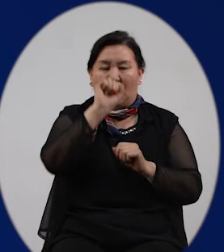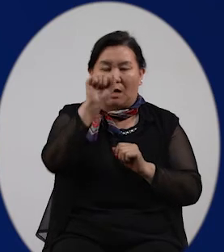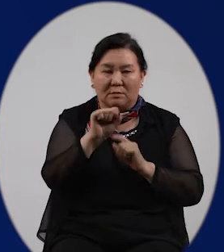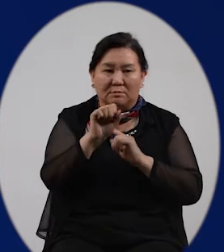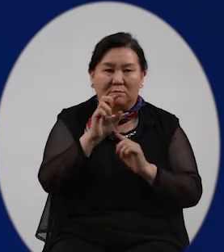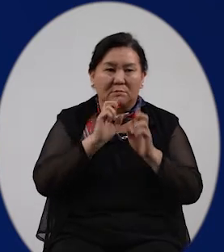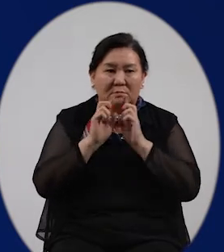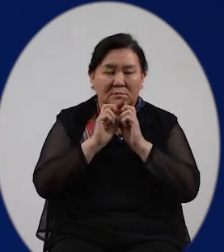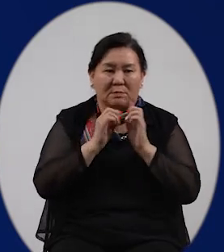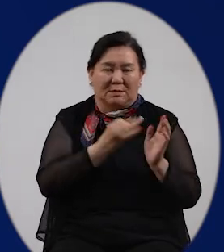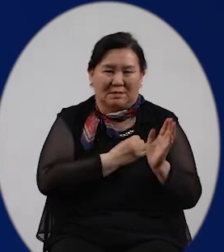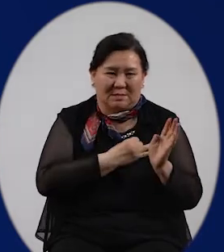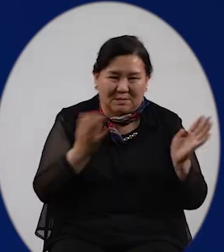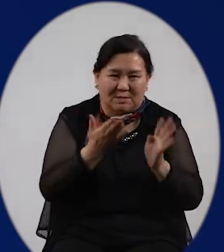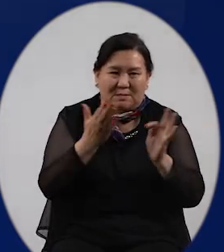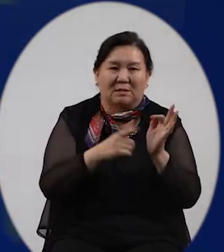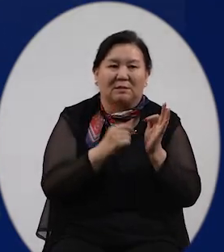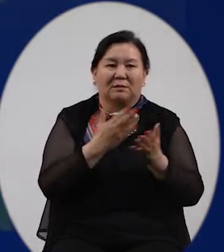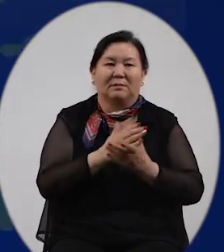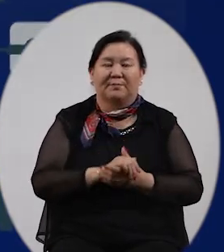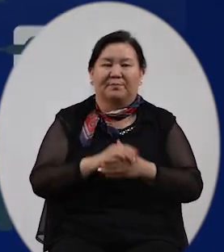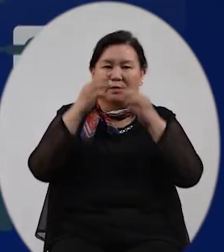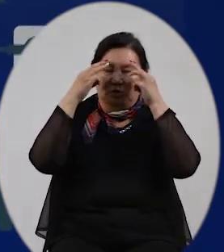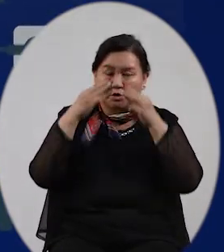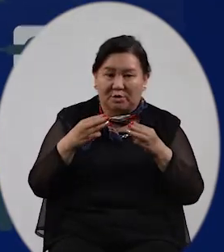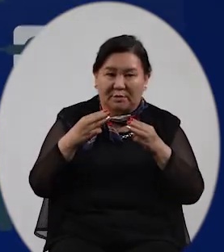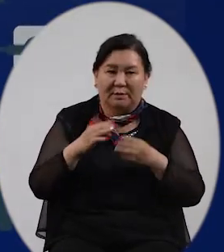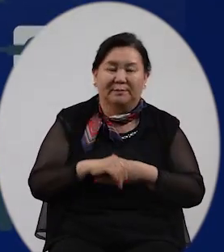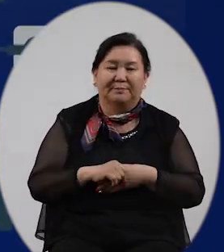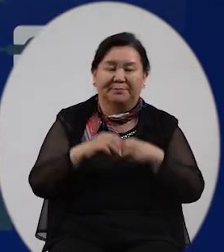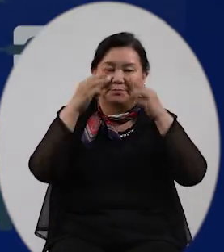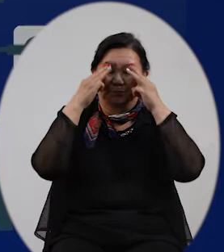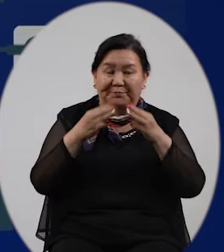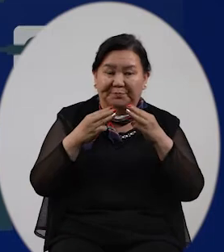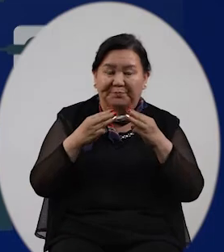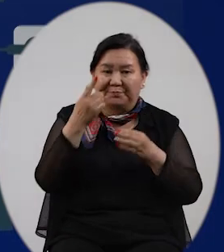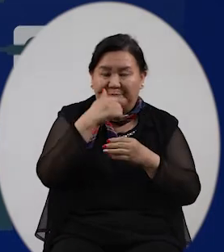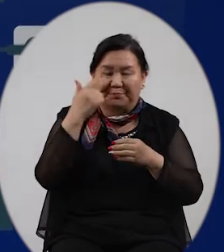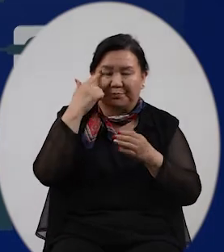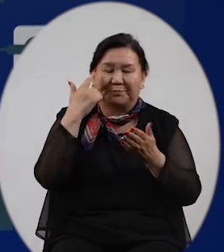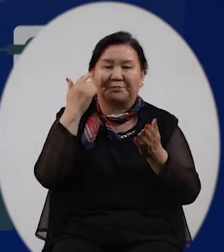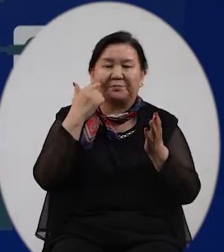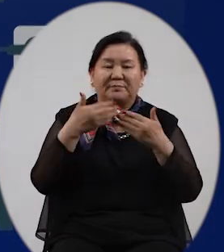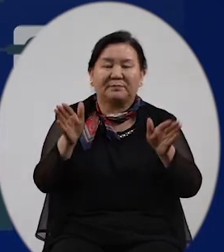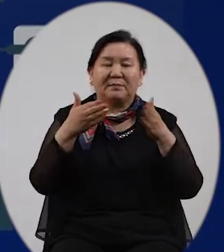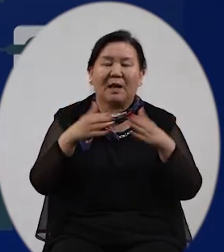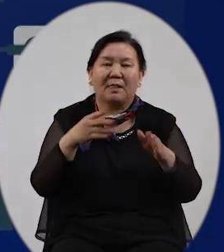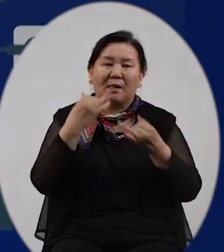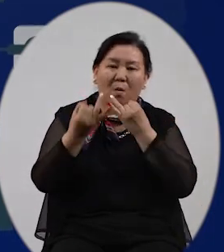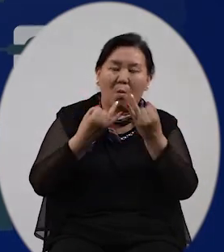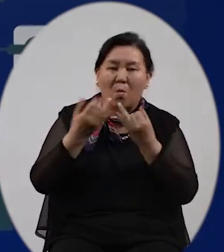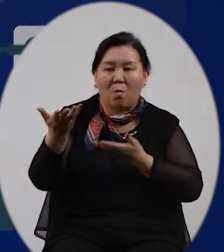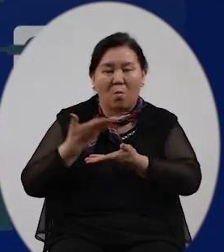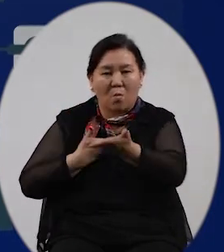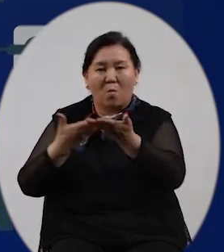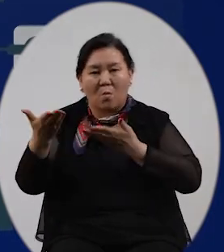түүнийг эдгүүлэх хэрэгтэй. Шийдвэр. Шинэ түншээ танин мэдхийн тулд нээлттэй байдлаар харилцан санаа